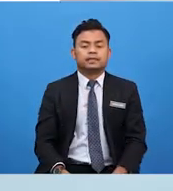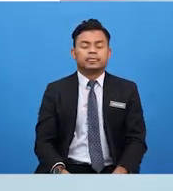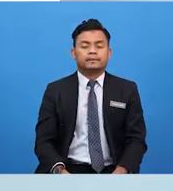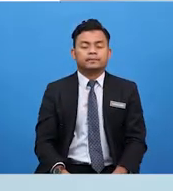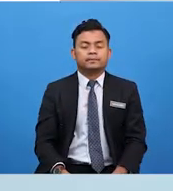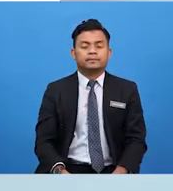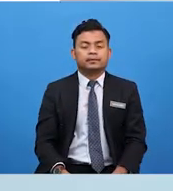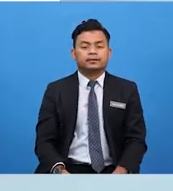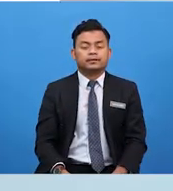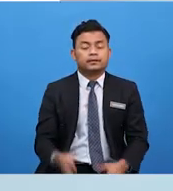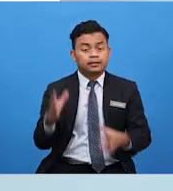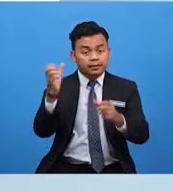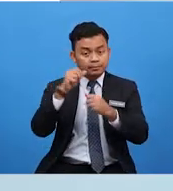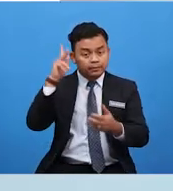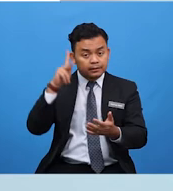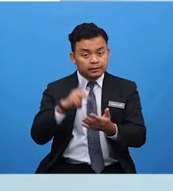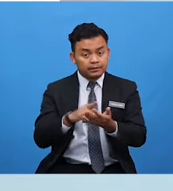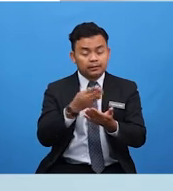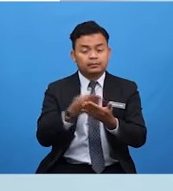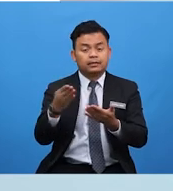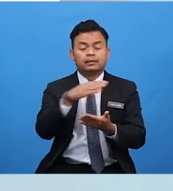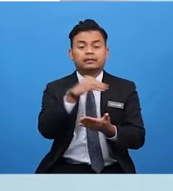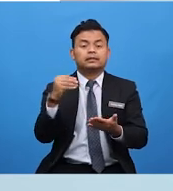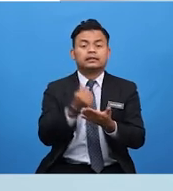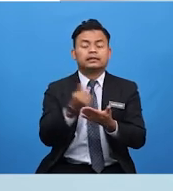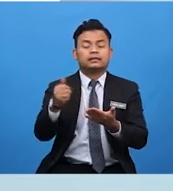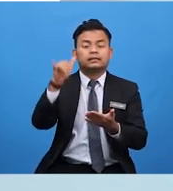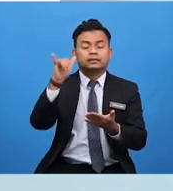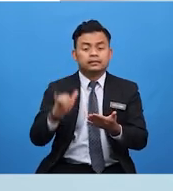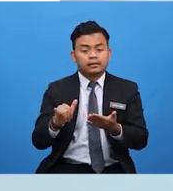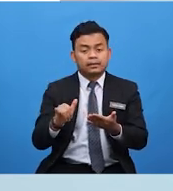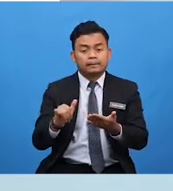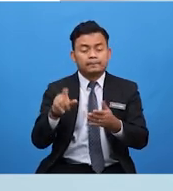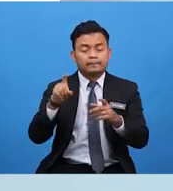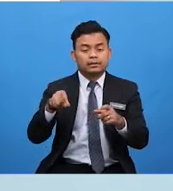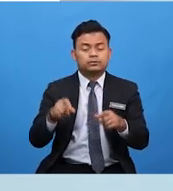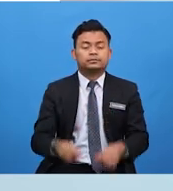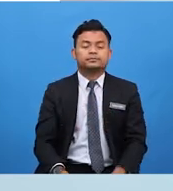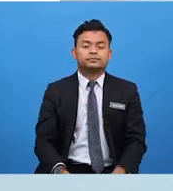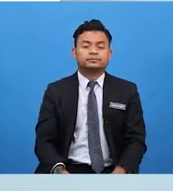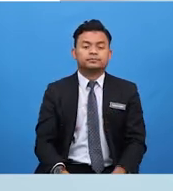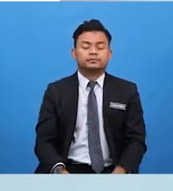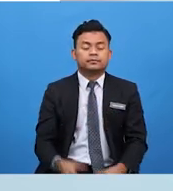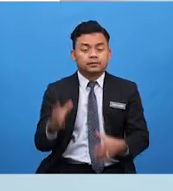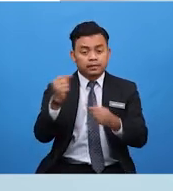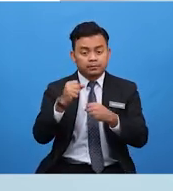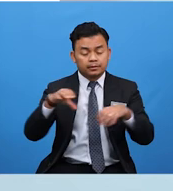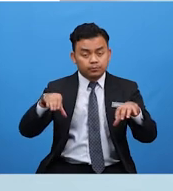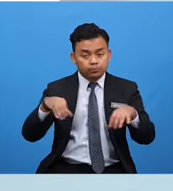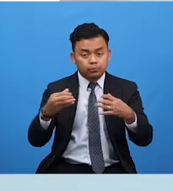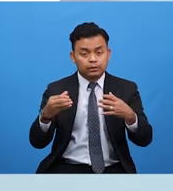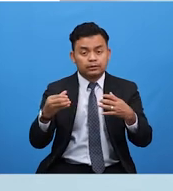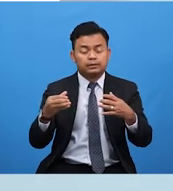pasti bahan dan peralatan yang diperlukan, dapat melaksanakan proses mematikan warna